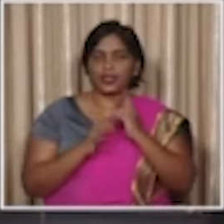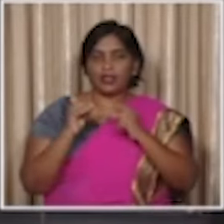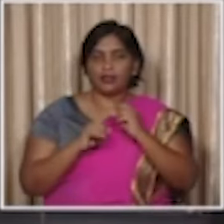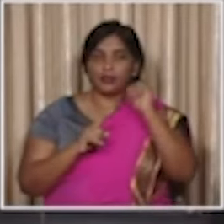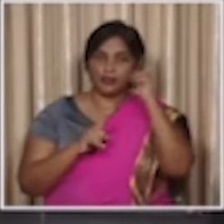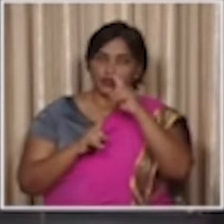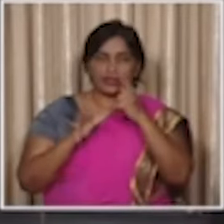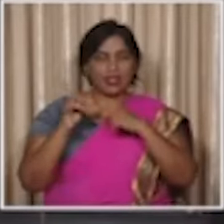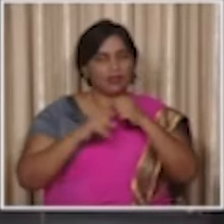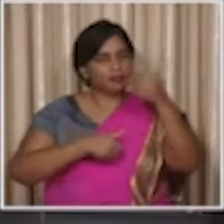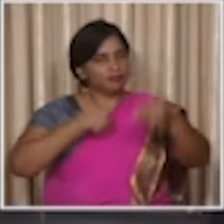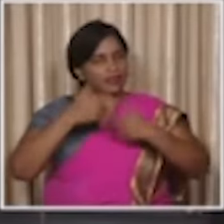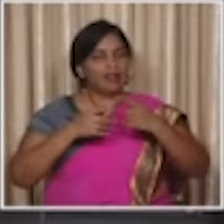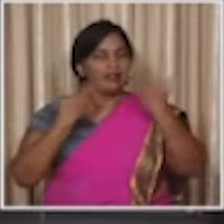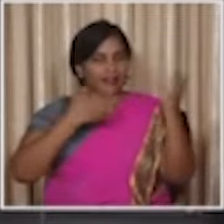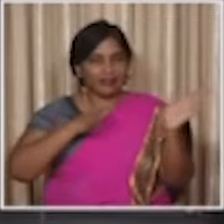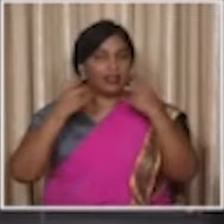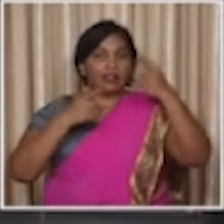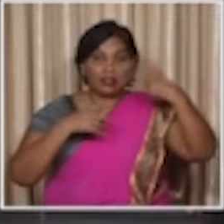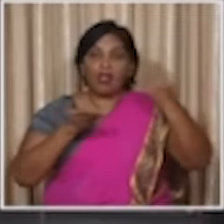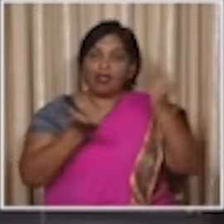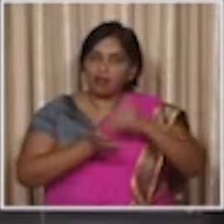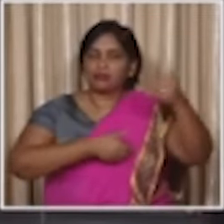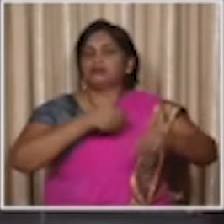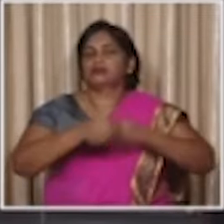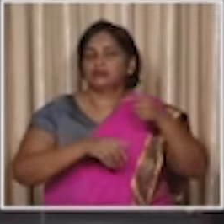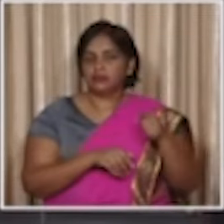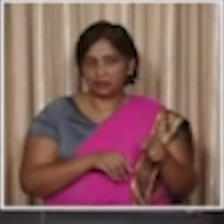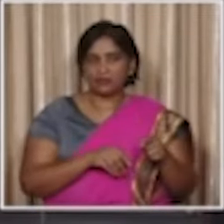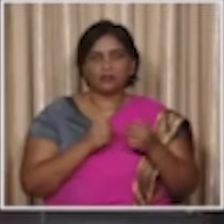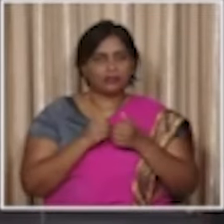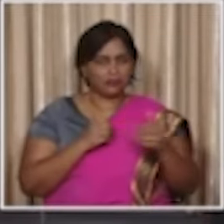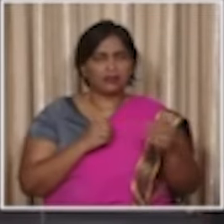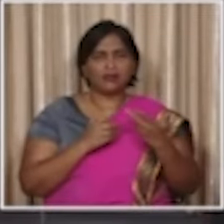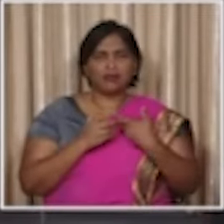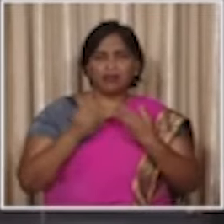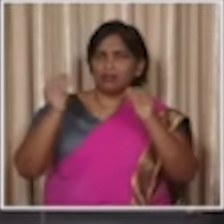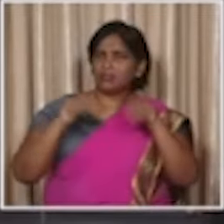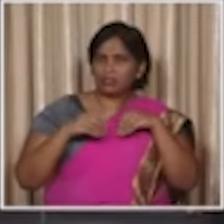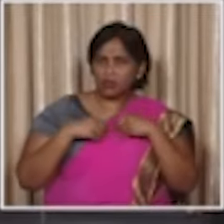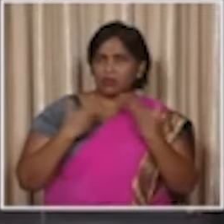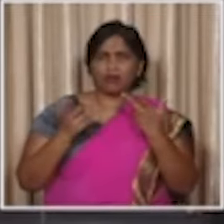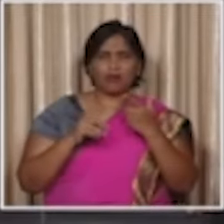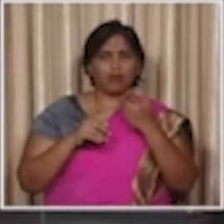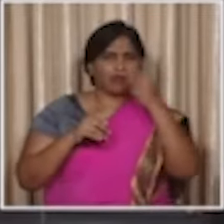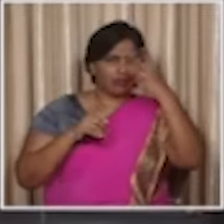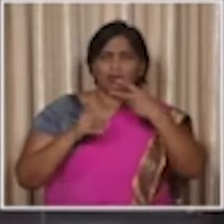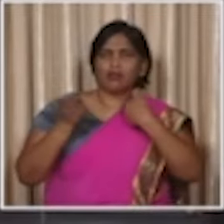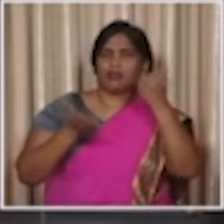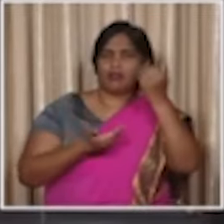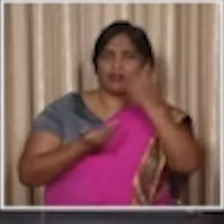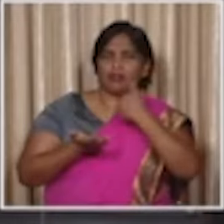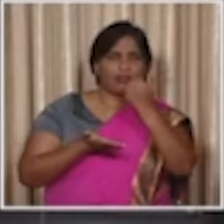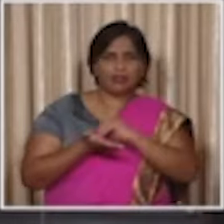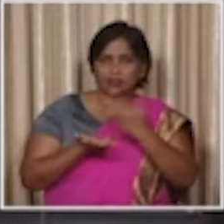පළවෙනි වටේත් ඉල්ලුම් කරලා දෙවෙනි වටේත් ඔවුන්ට ඉල්ලුම් කරන්න. ඒ වටේ තුලත් ඔවුන්ට යම් අසාධාරණයක් වෙලා කියලා අභියාචනා සහ විරෝධතාවයක්